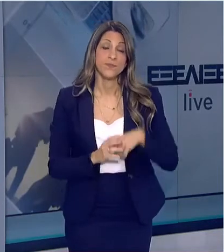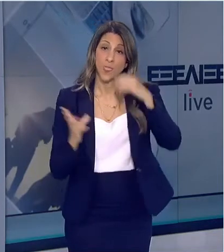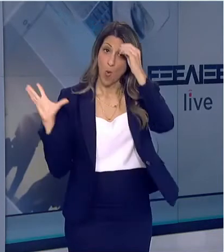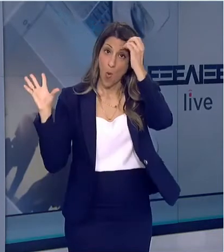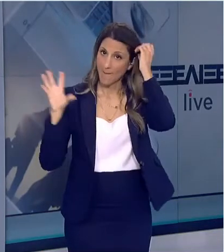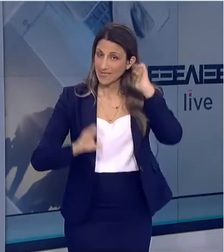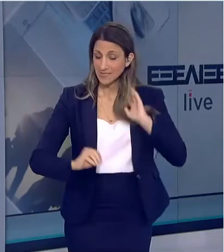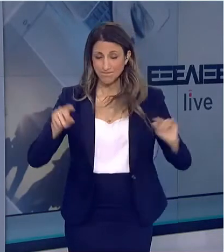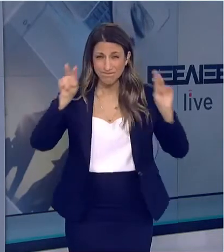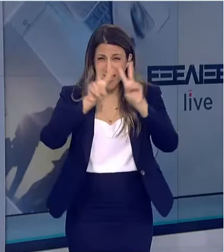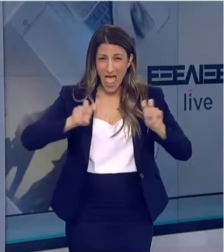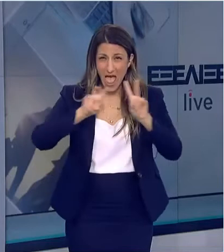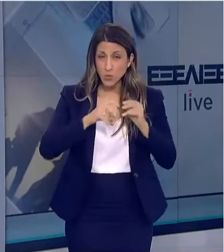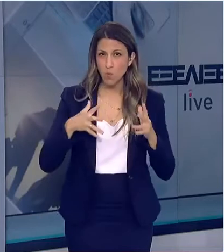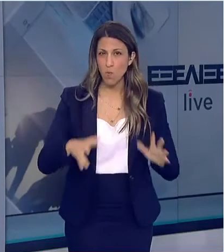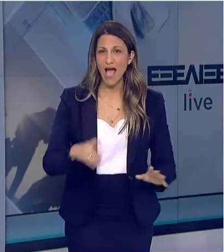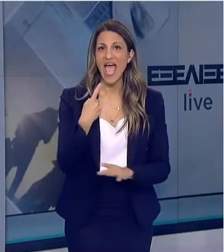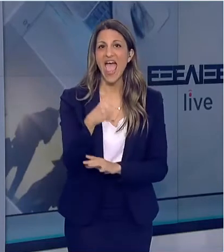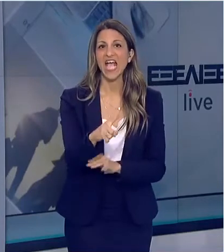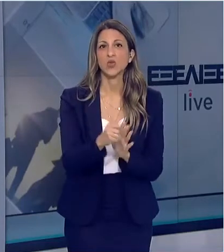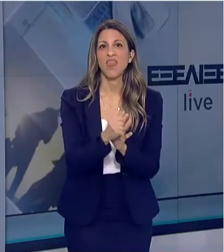Συνολικά έχουν ελεγχθεί έως σήμερα